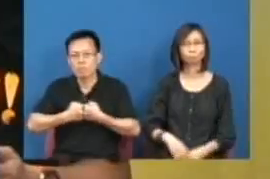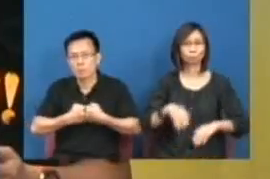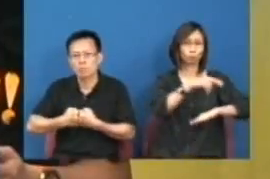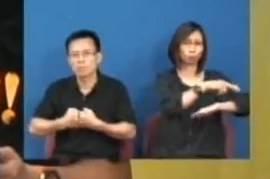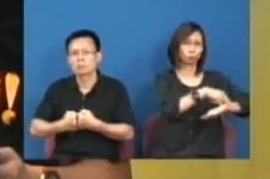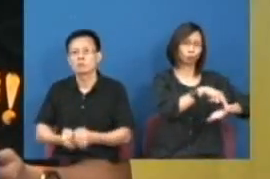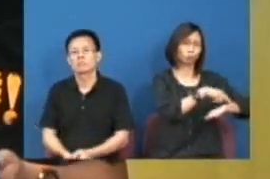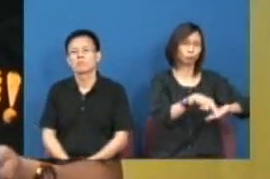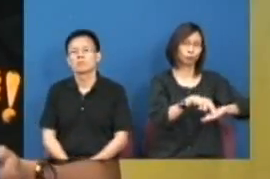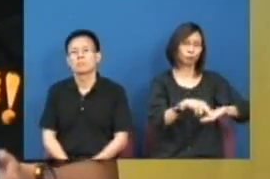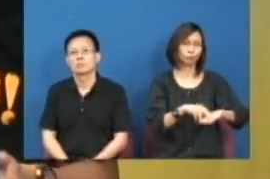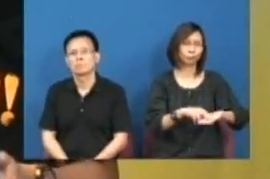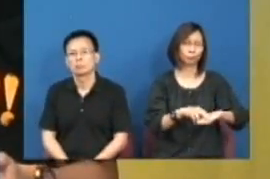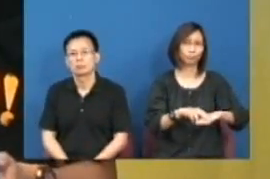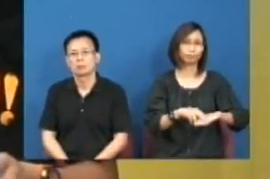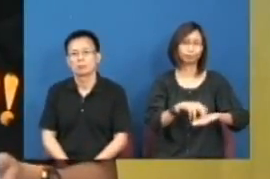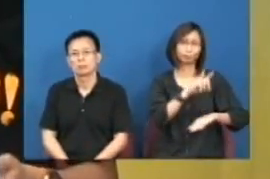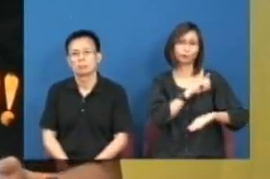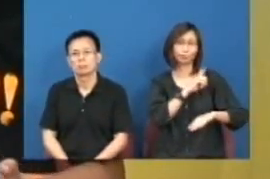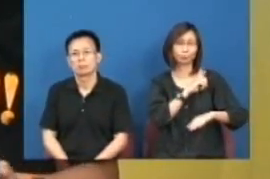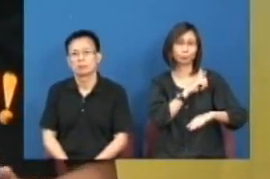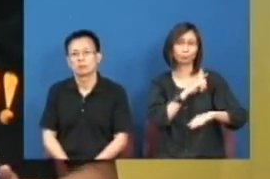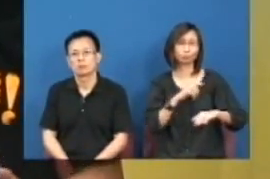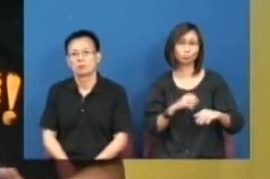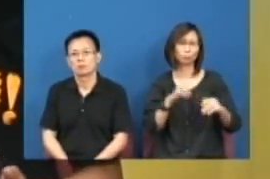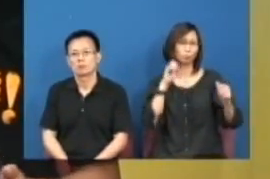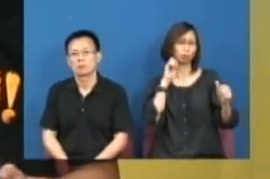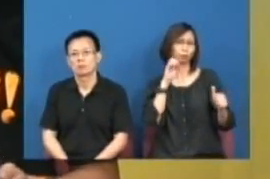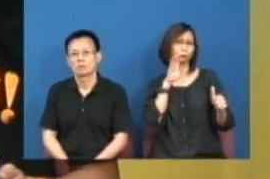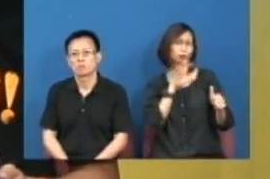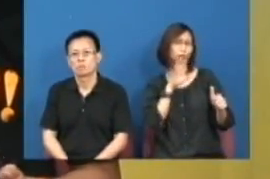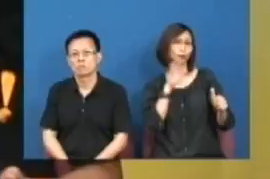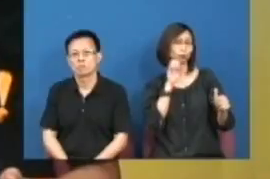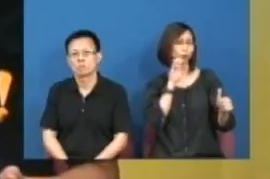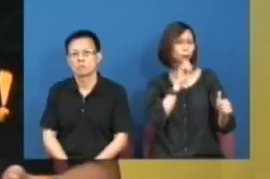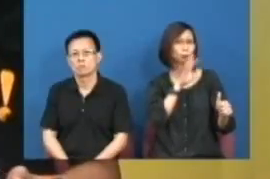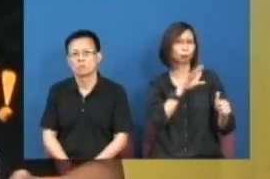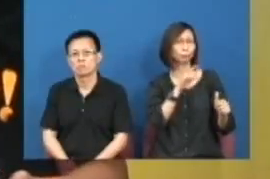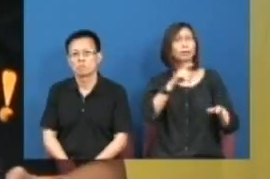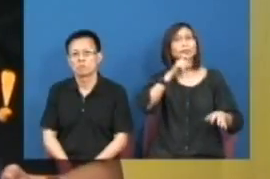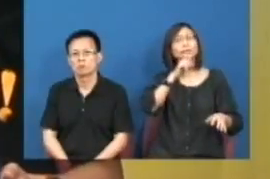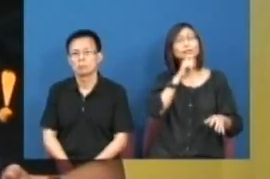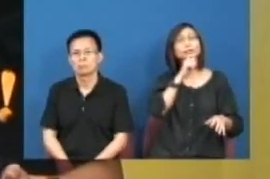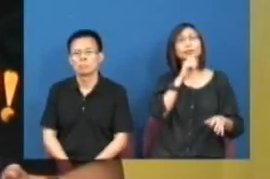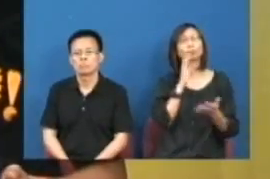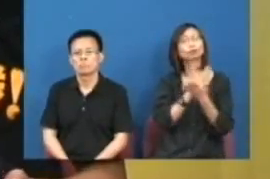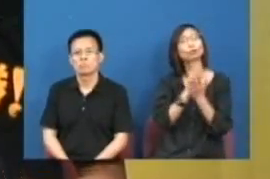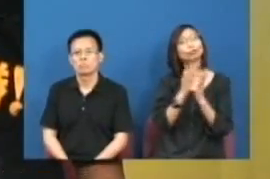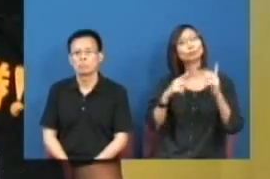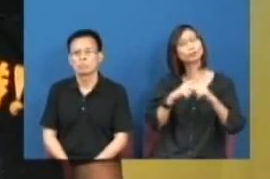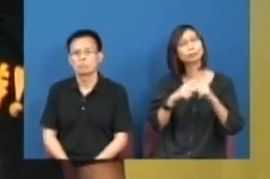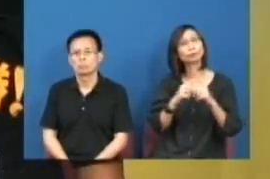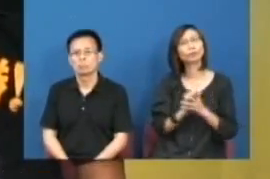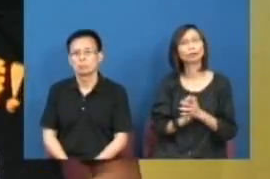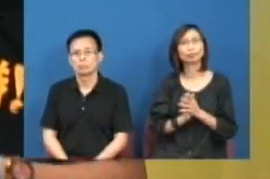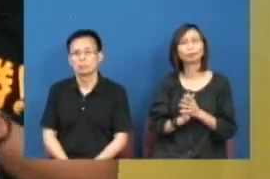本身，如果你話從一個批判角度去睇，究竟會唔會係一啲擁有資源嘅人，佢希望透過邊緣化合理